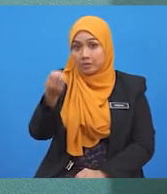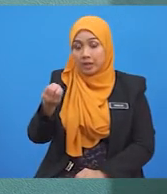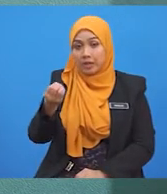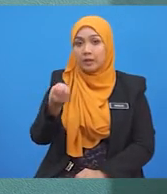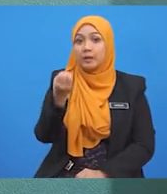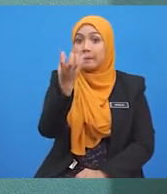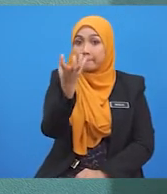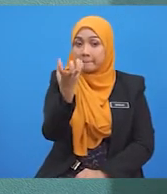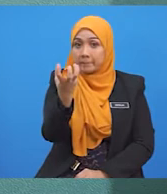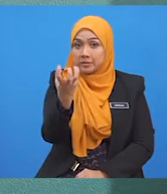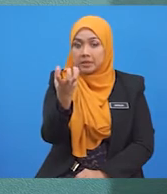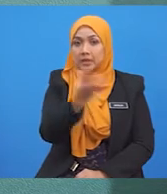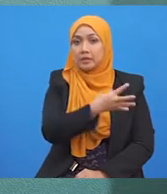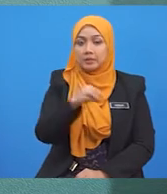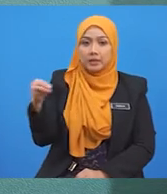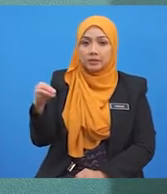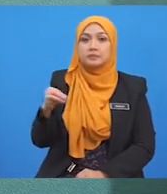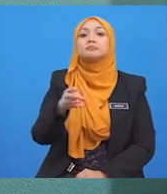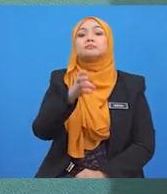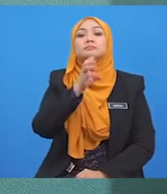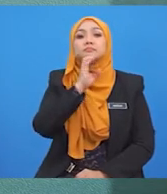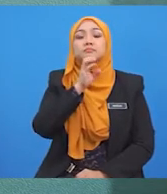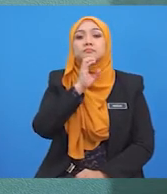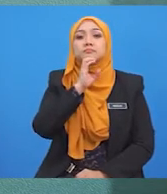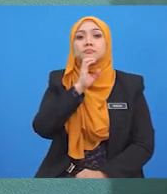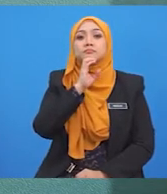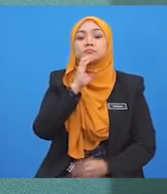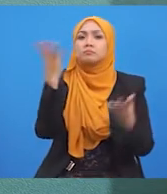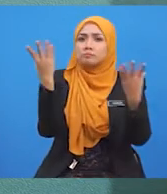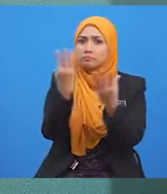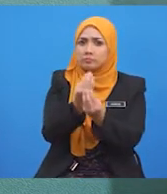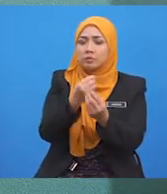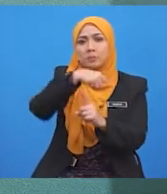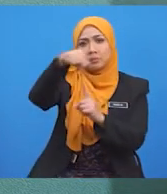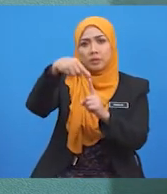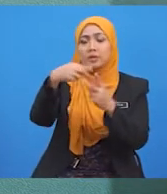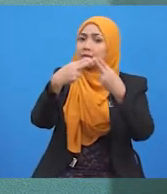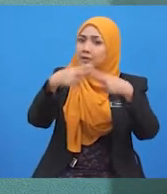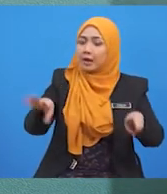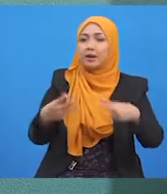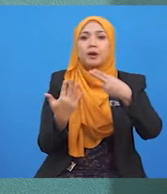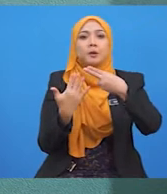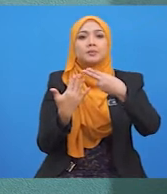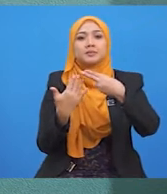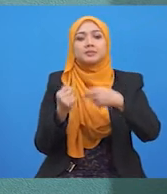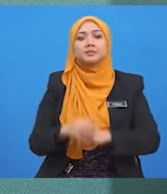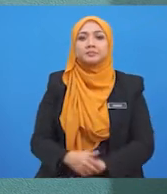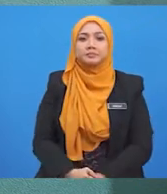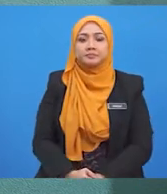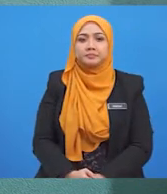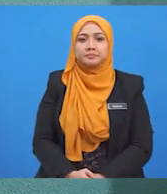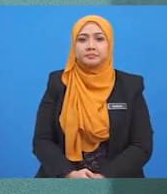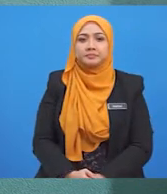kabel elektrik yang dipasang melendut dan batu